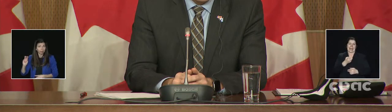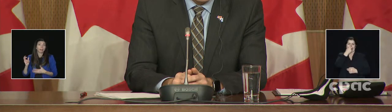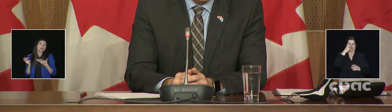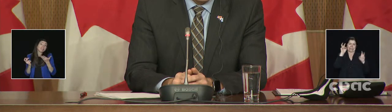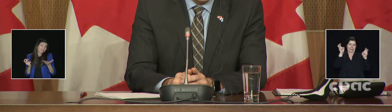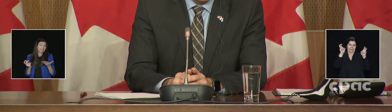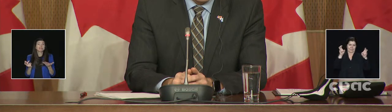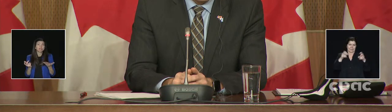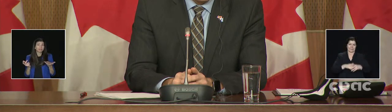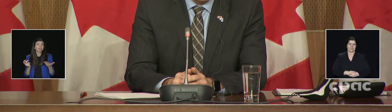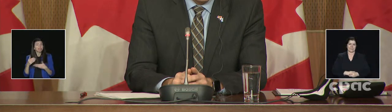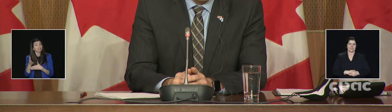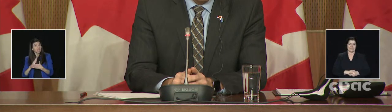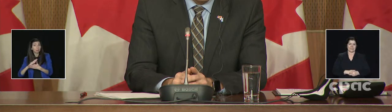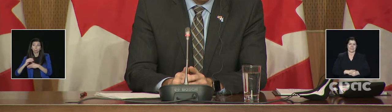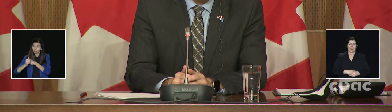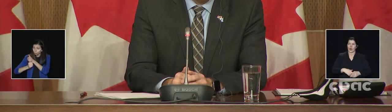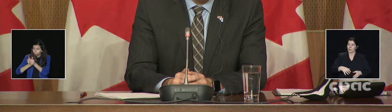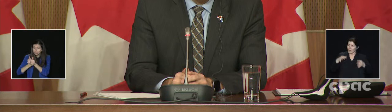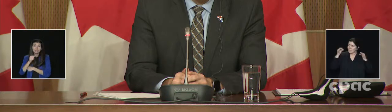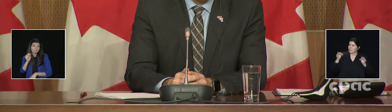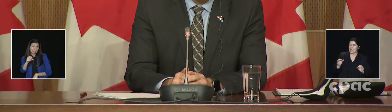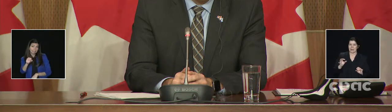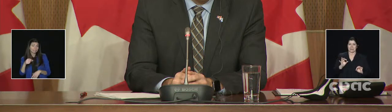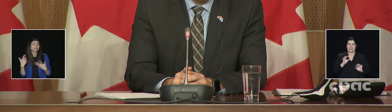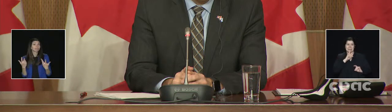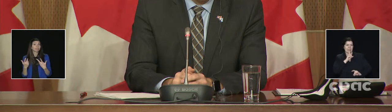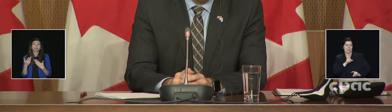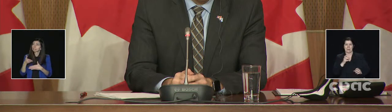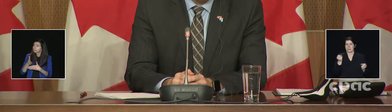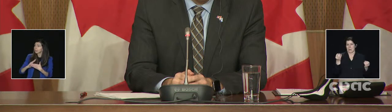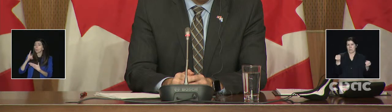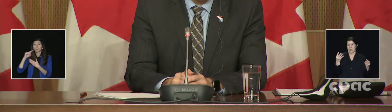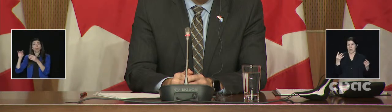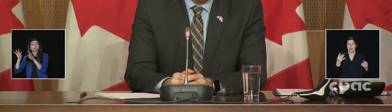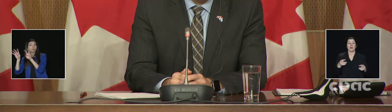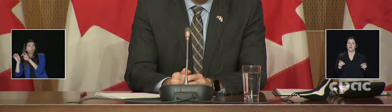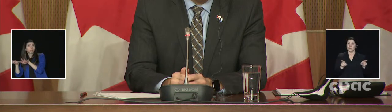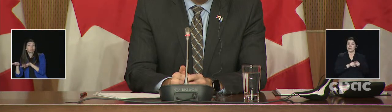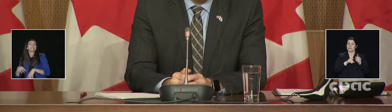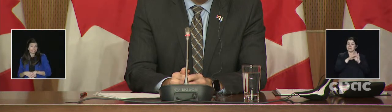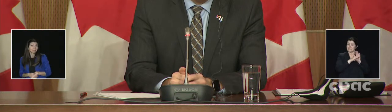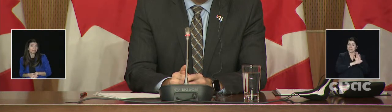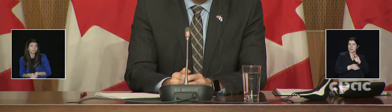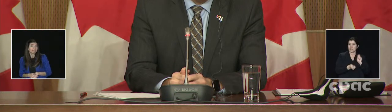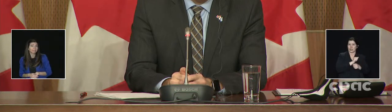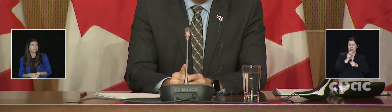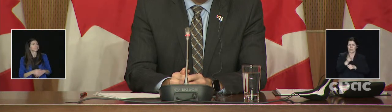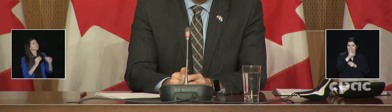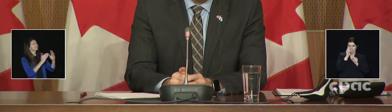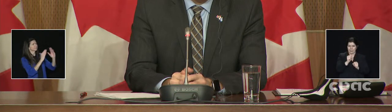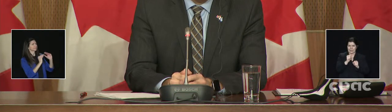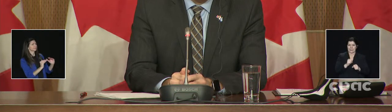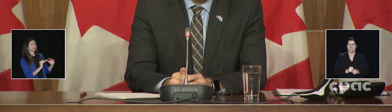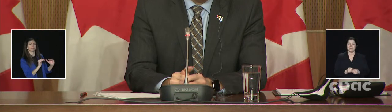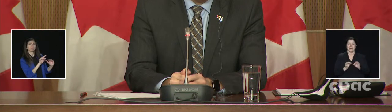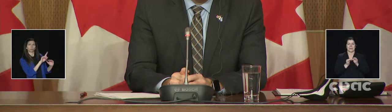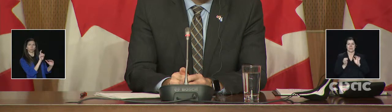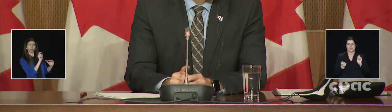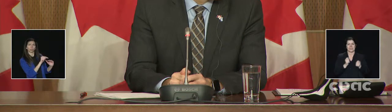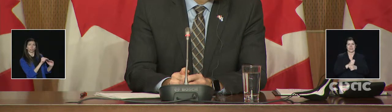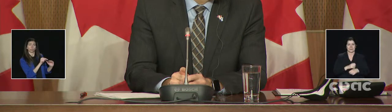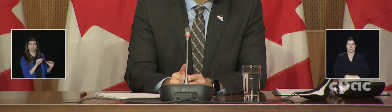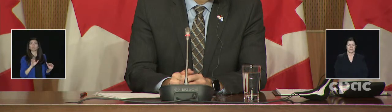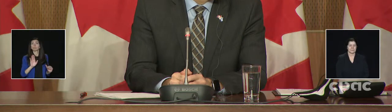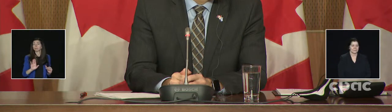uncertainty, and things can change quite rapidly. Next question, operator. And if I am serious about if